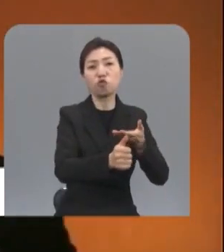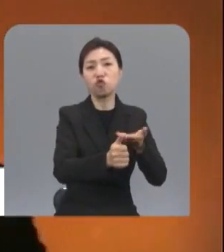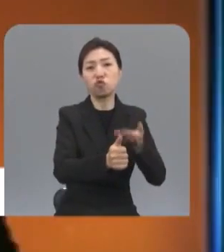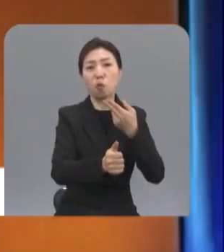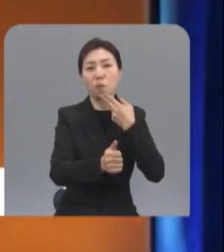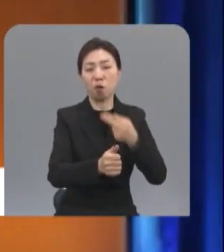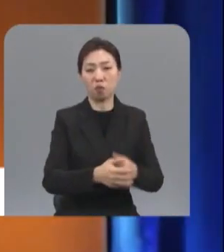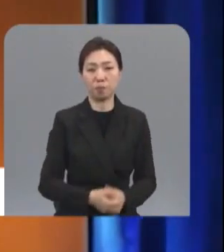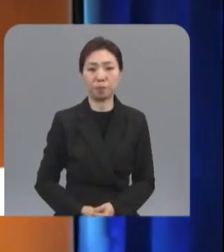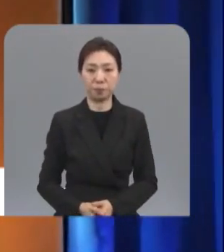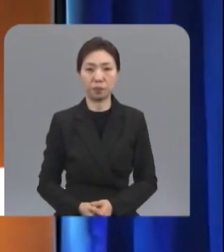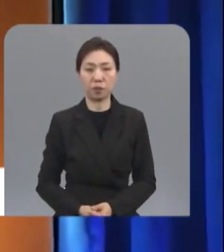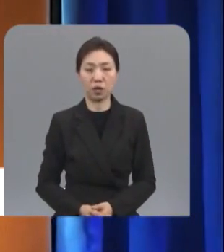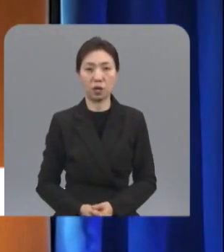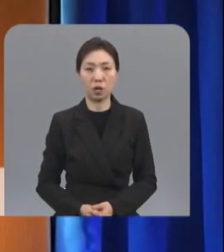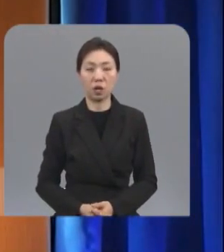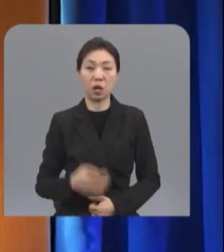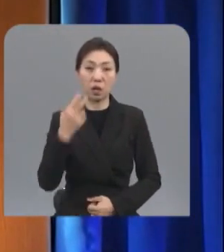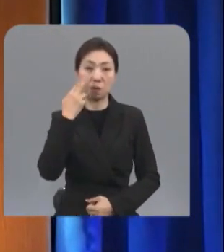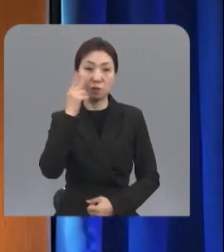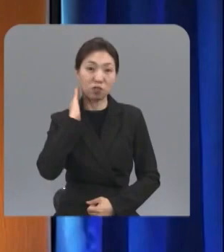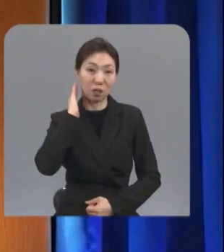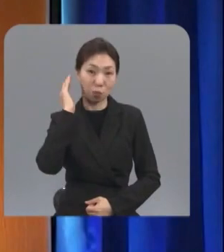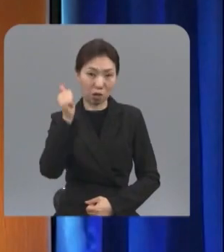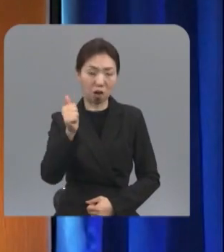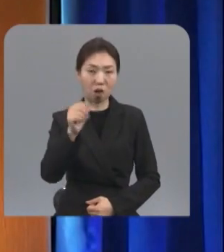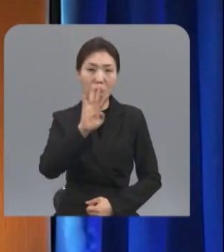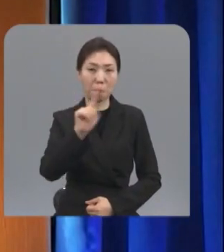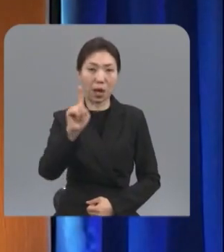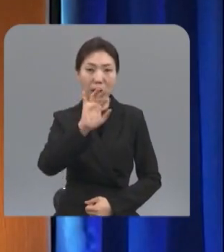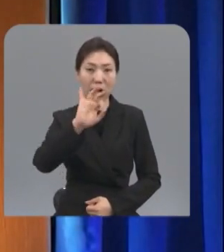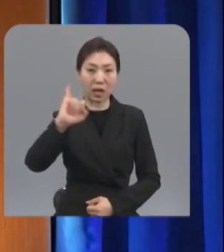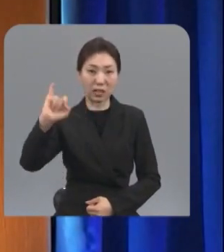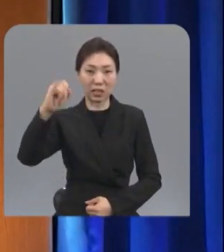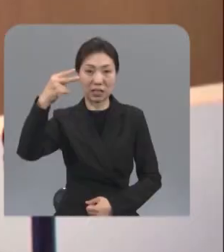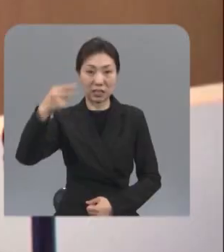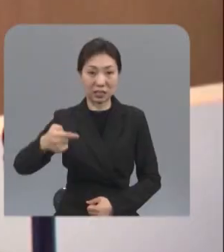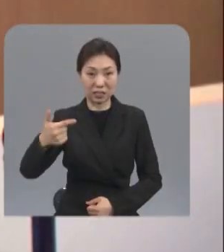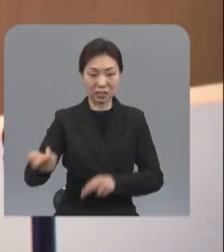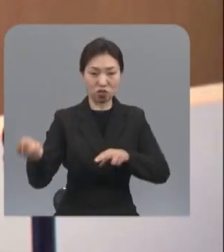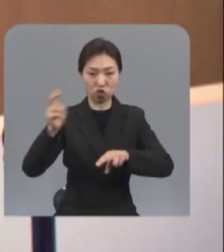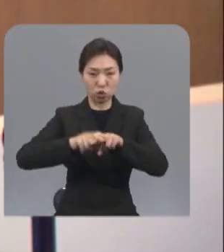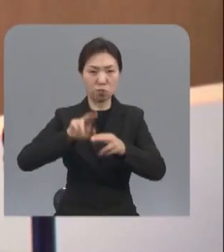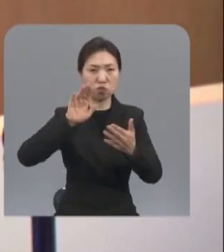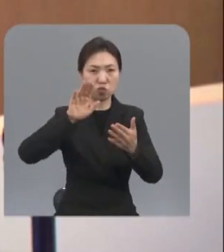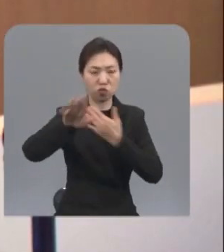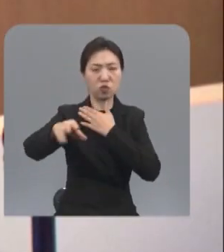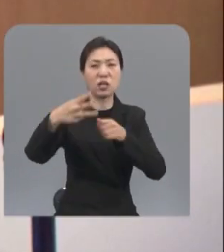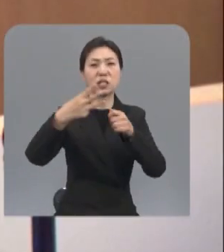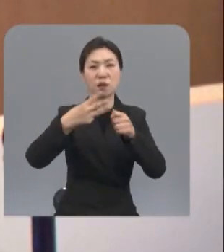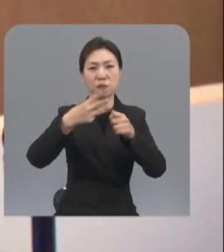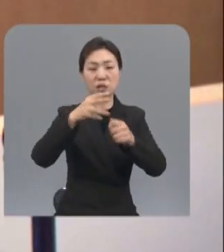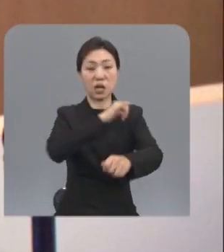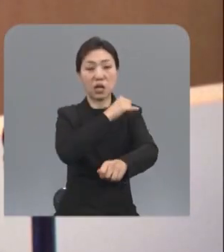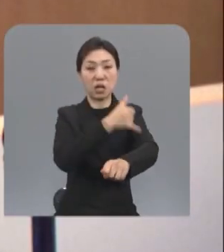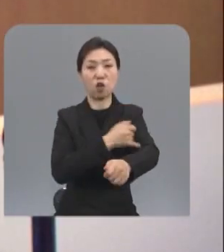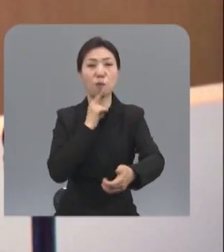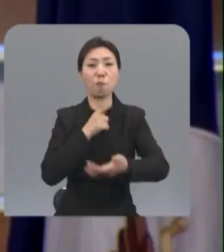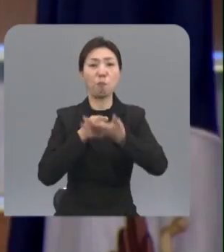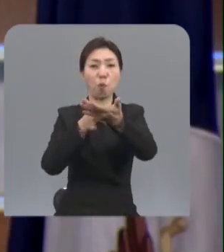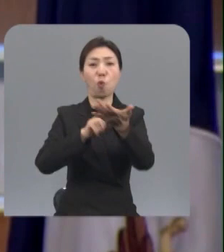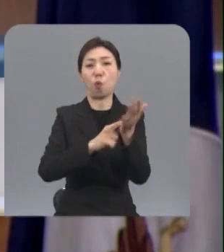바이든 정부 들어 세 번째 인권 보고서를 공개하며 전 세계 모든 나라에 동일한 기준이 적용된다고